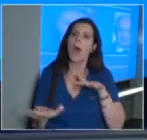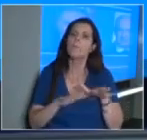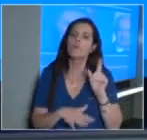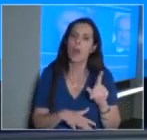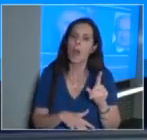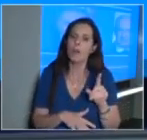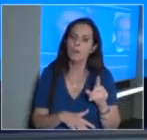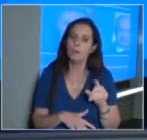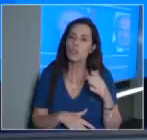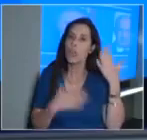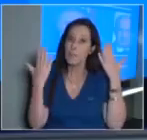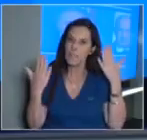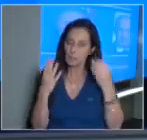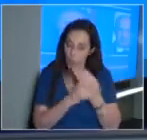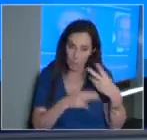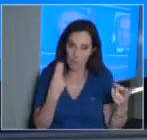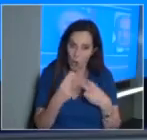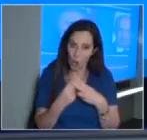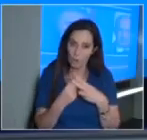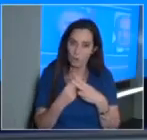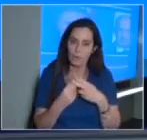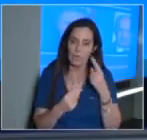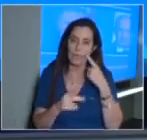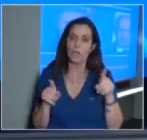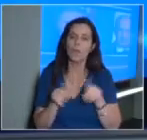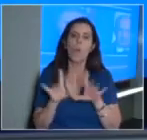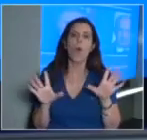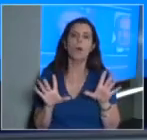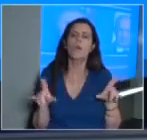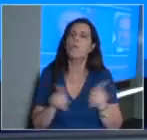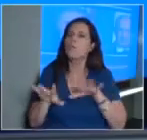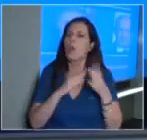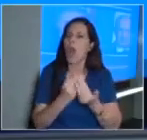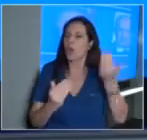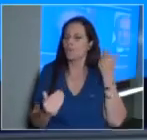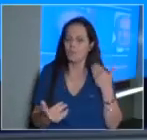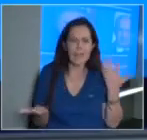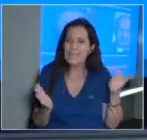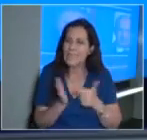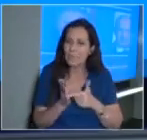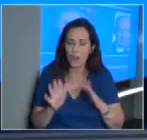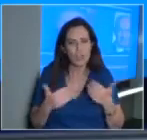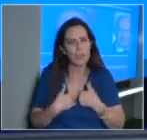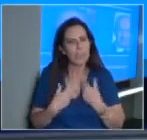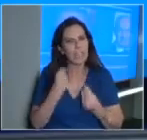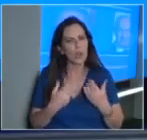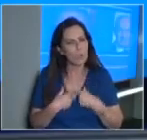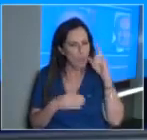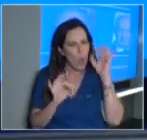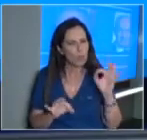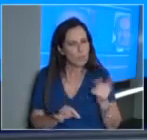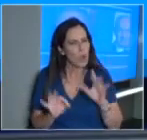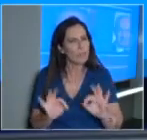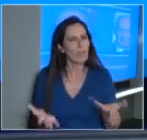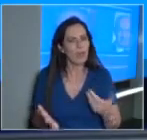הממשלה שמתעתדת בעזרת השם לקום בימים הקרובים, נראית כמו צילום של הממשלה הקודמת. אין סיבה בעולם שרק איתנו ישחקו, זה לא הגיוני, זה